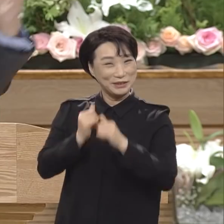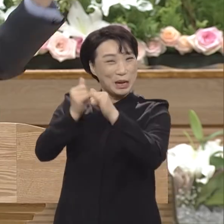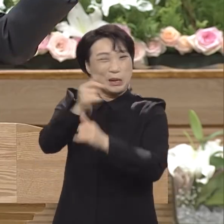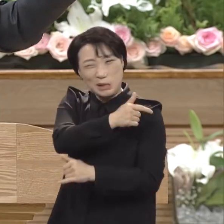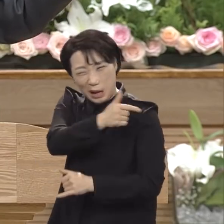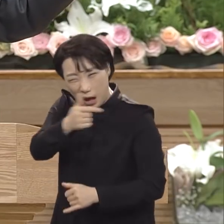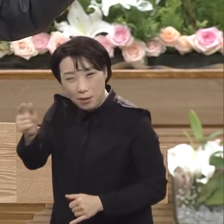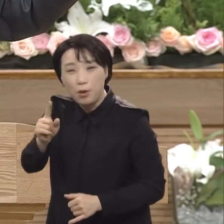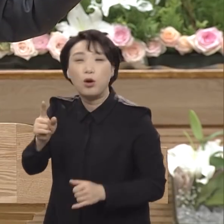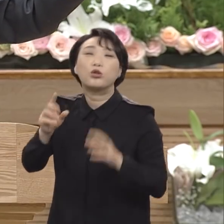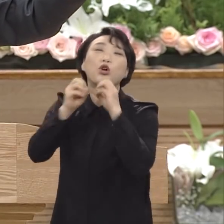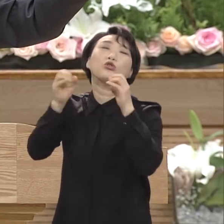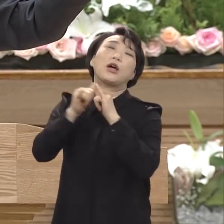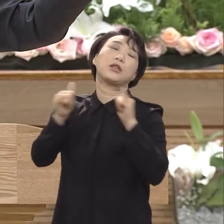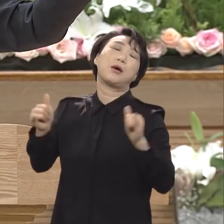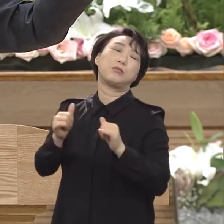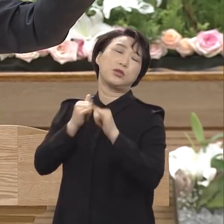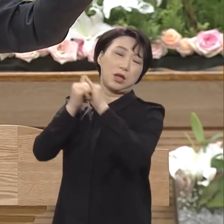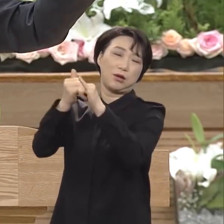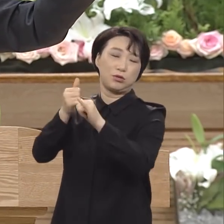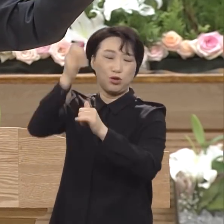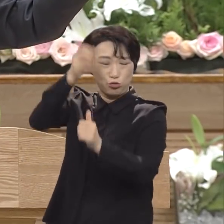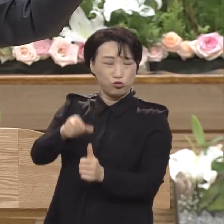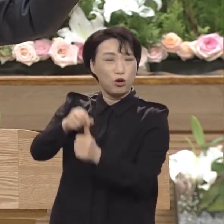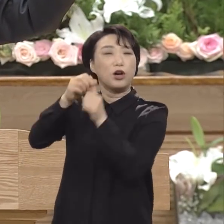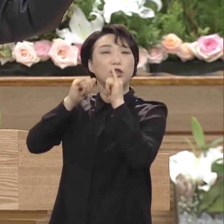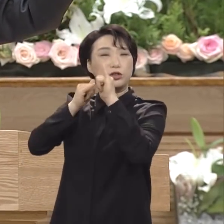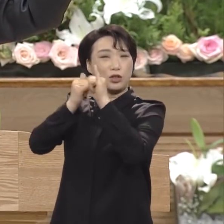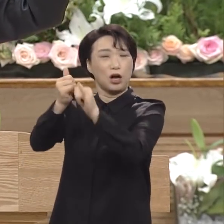상이 전도자들 영혼 살린 상입니다.